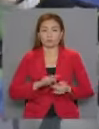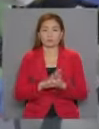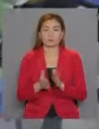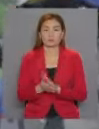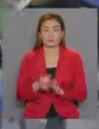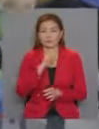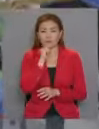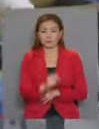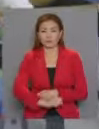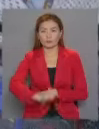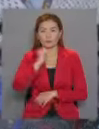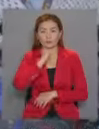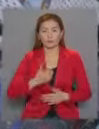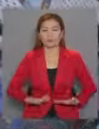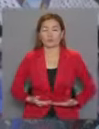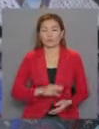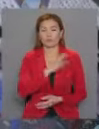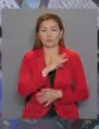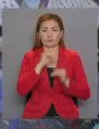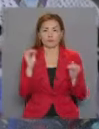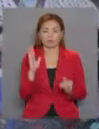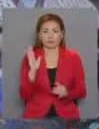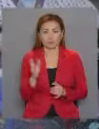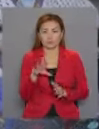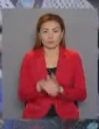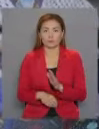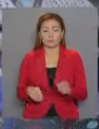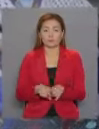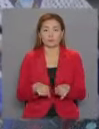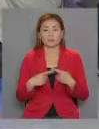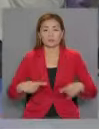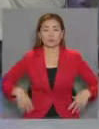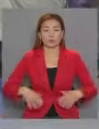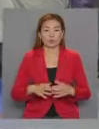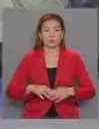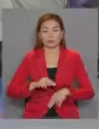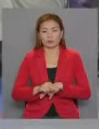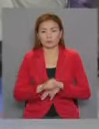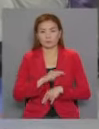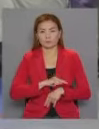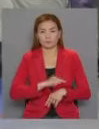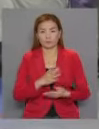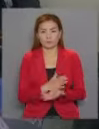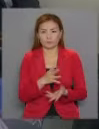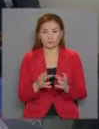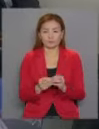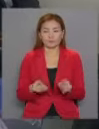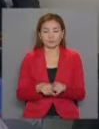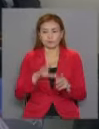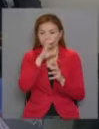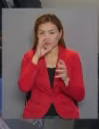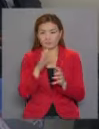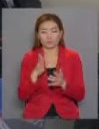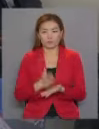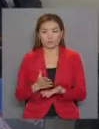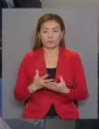шаралардың арқасында қарттардың өмірге деген құштарлығы артады. Олар үшін түрлі үйірмелер мен шеберханалар жұмыс істейді. Қанша жерден қамқорлық жасалса